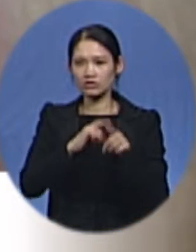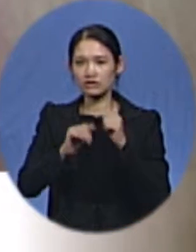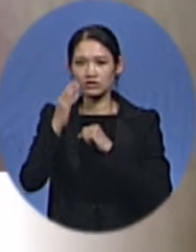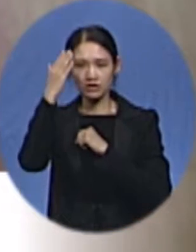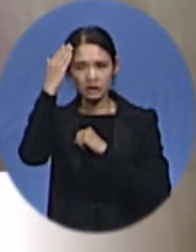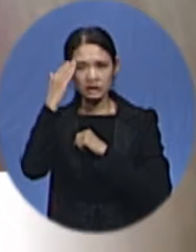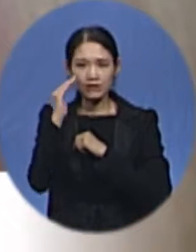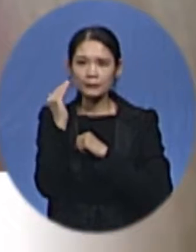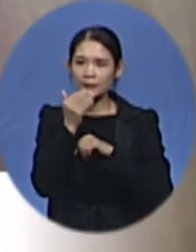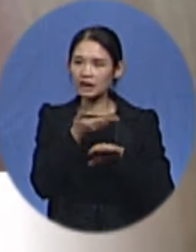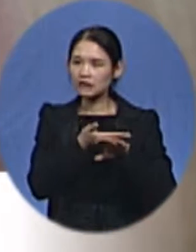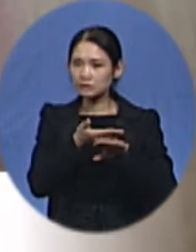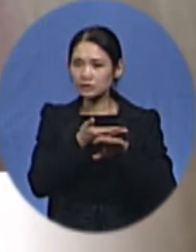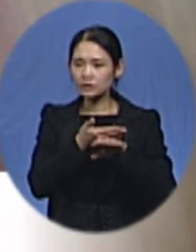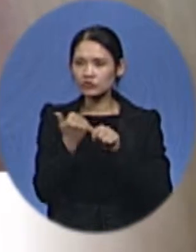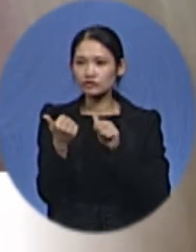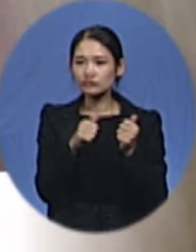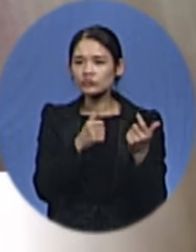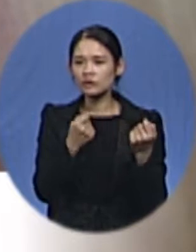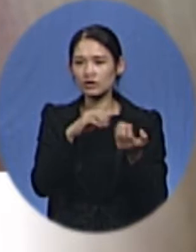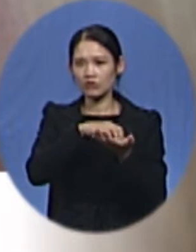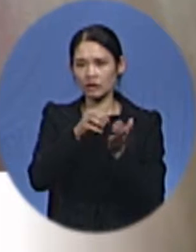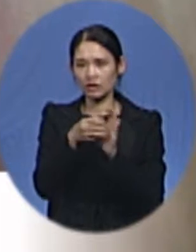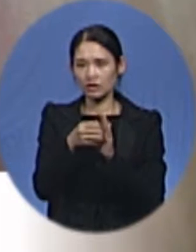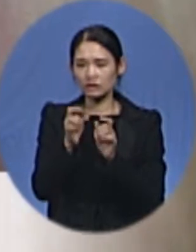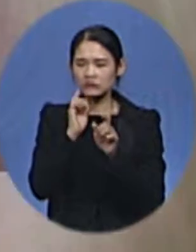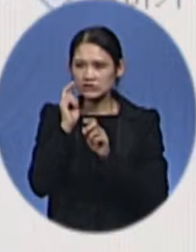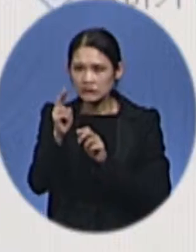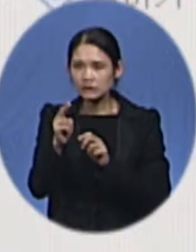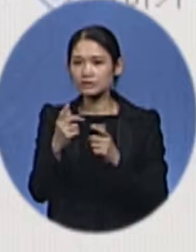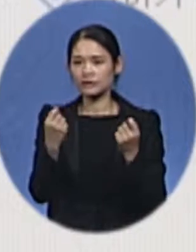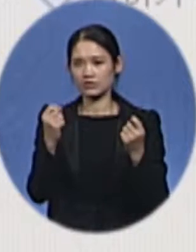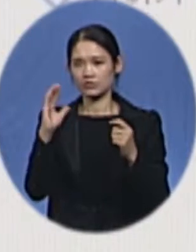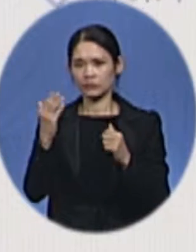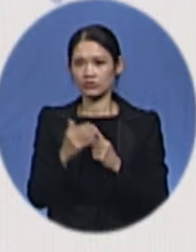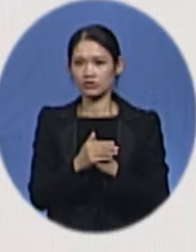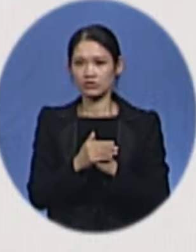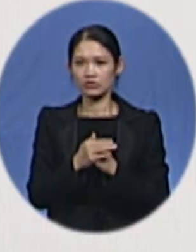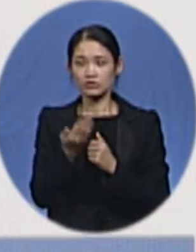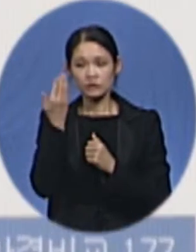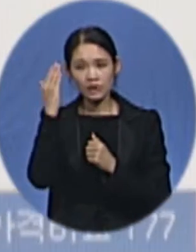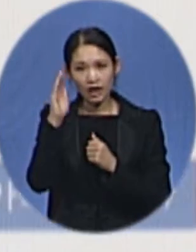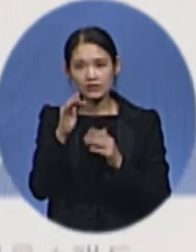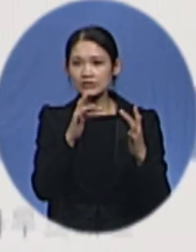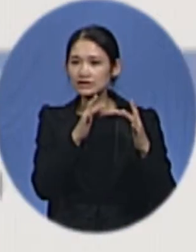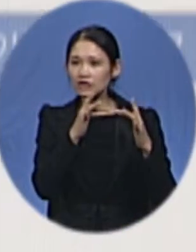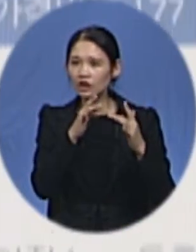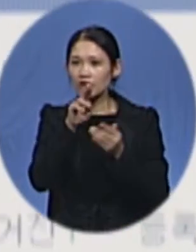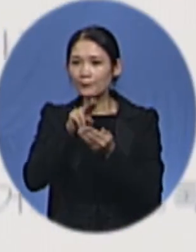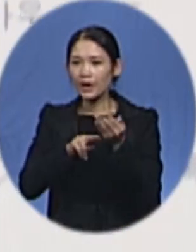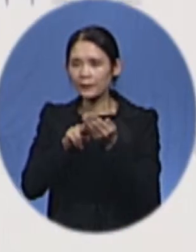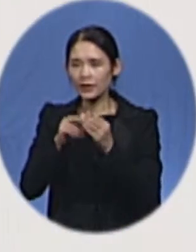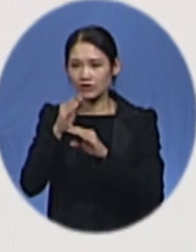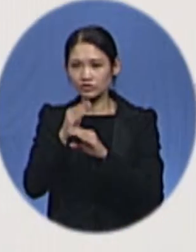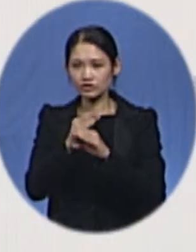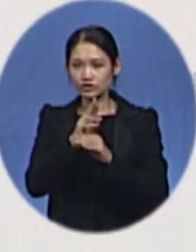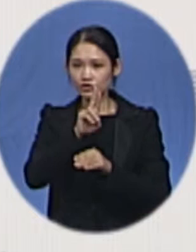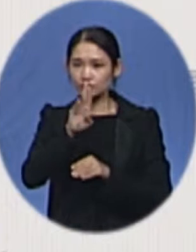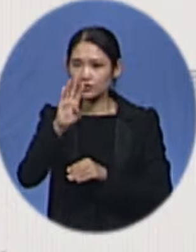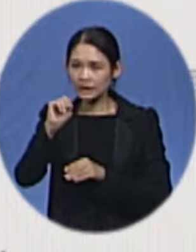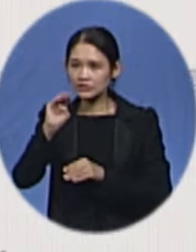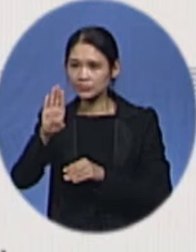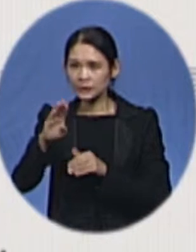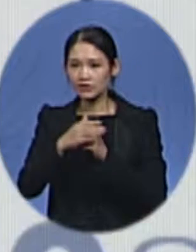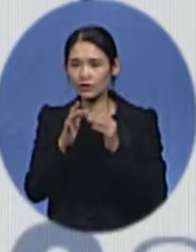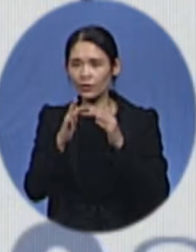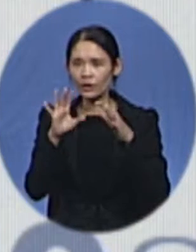시커멓게 피부가 죽는 그런 양상까지 진행하는 경우가 많습니다. 최근 온라인상에서 판매되고 있는 USB 연결용